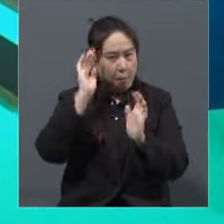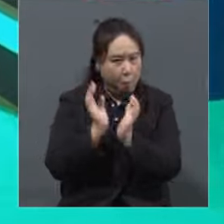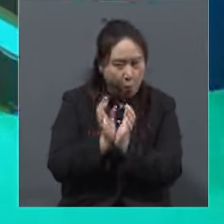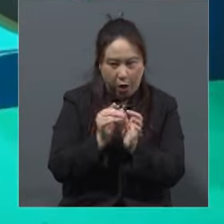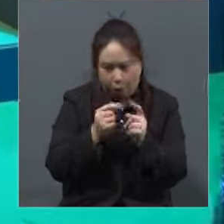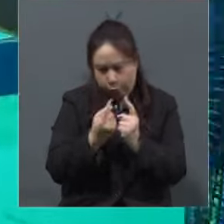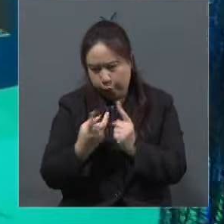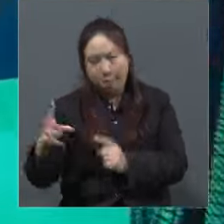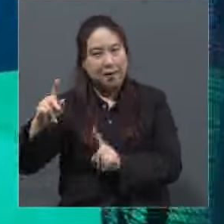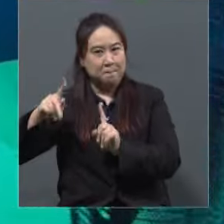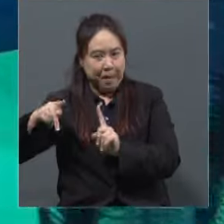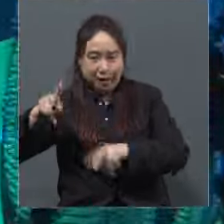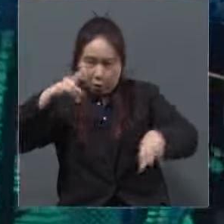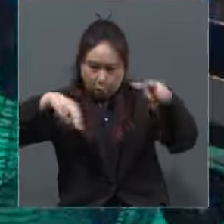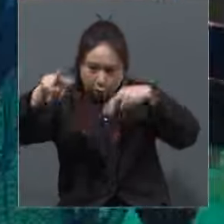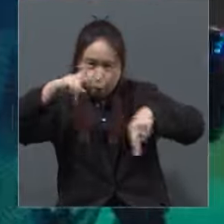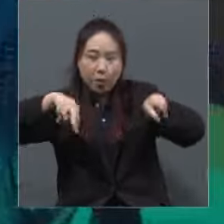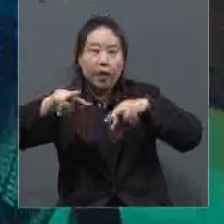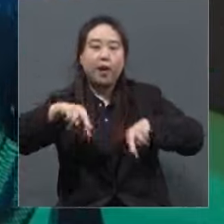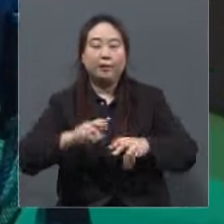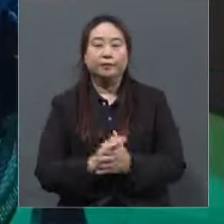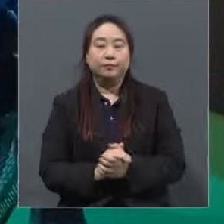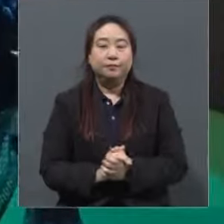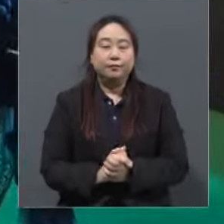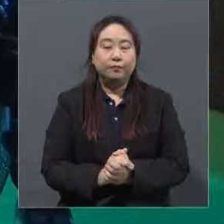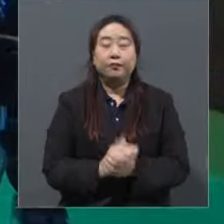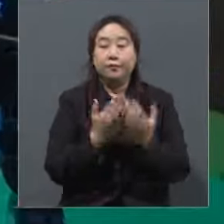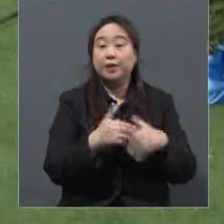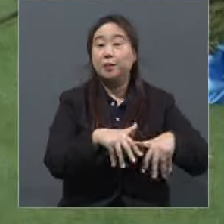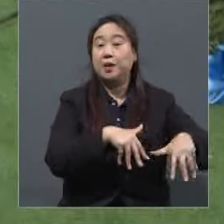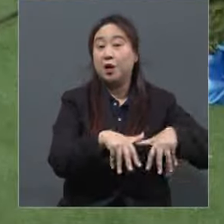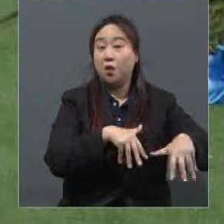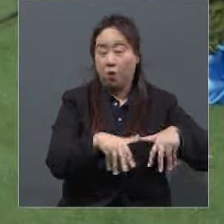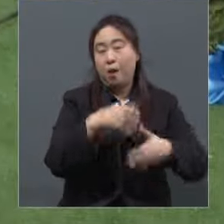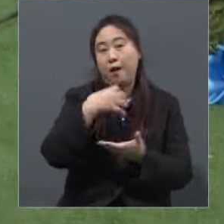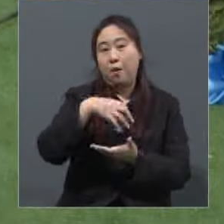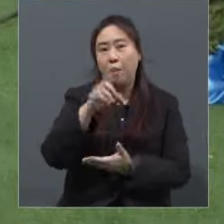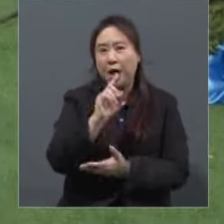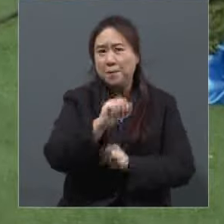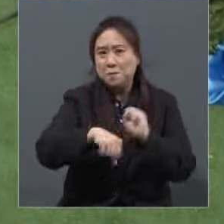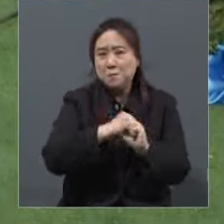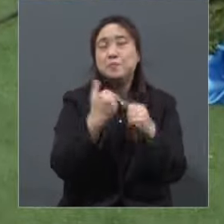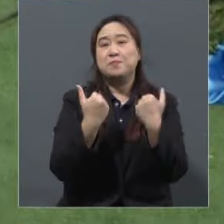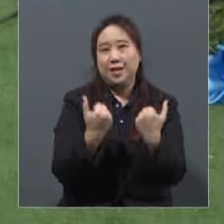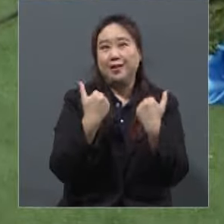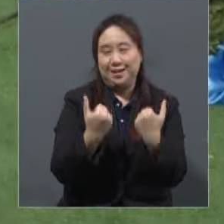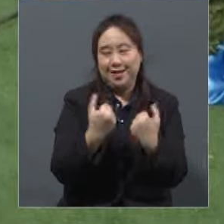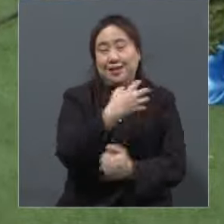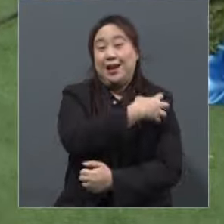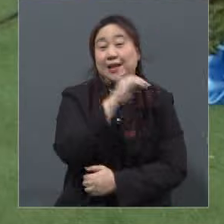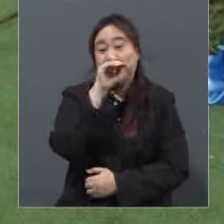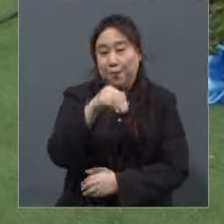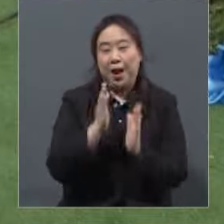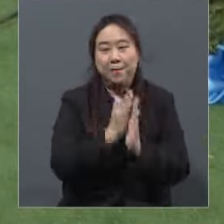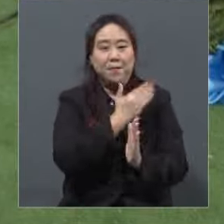รักษาความปลอดภัยแก่นักท่องเที่ยวทางด้านชาวบ้านของในายพื้นที่เองก็เล่าให้ฟังแบบนี้ค่ะปีนี้ทางเทศบาลพระปาแดง